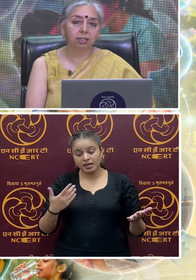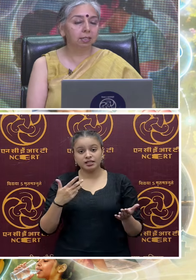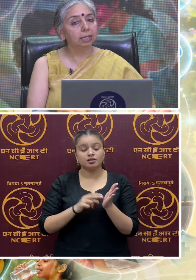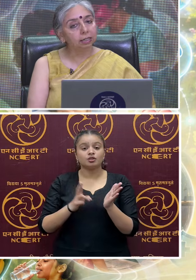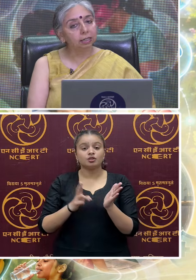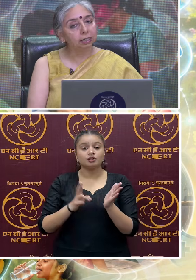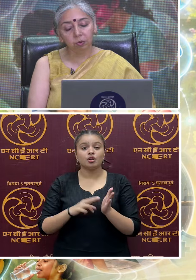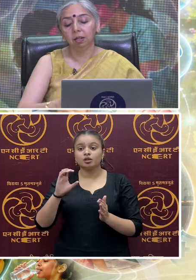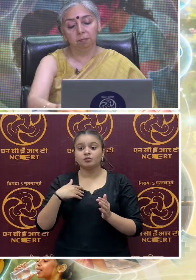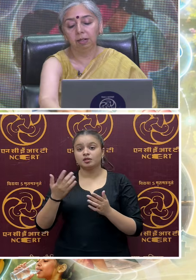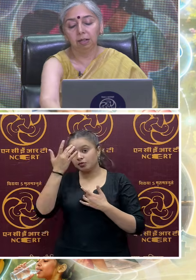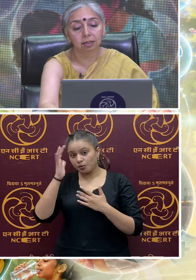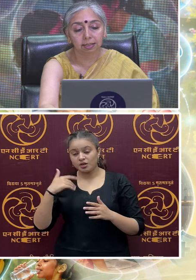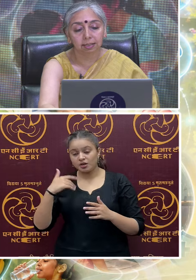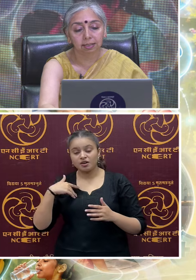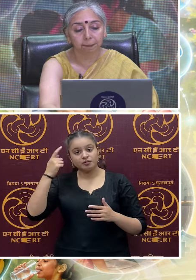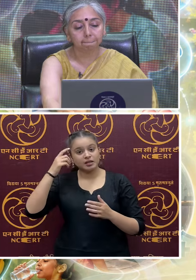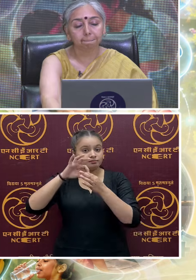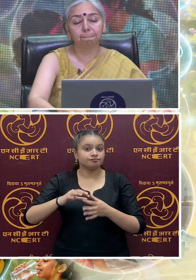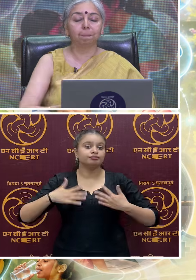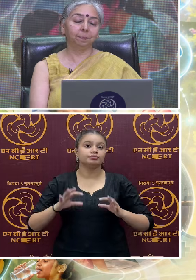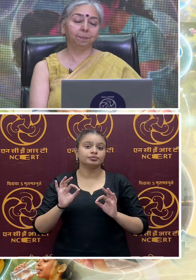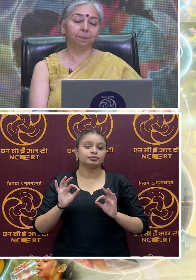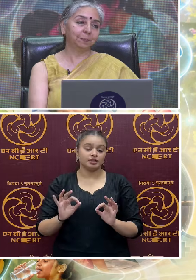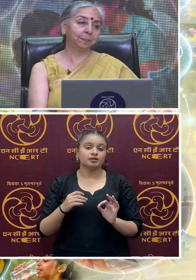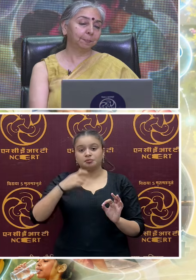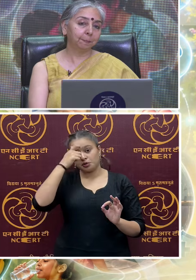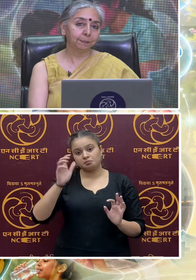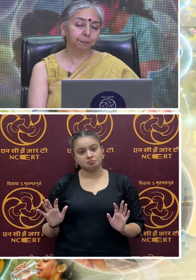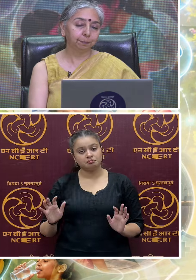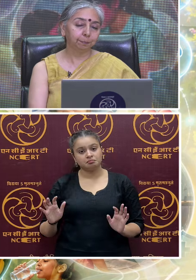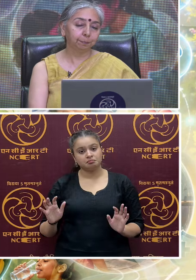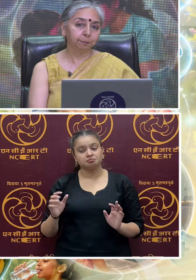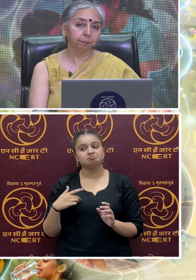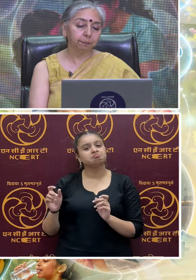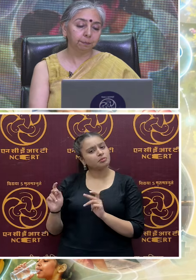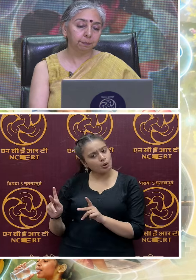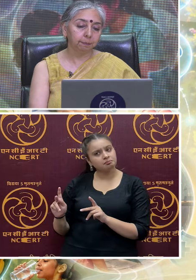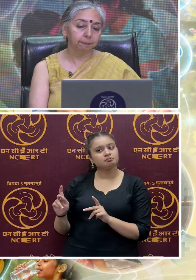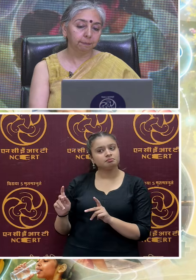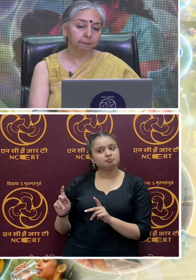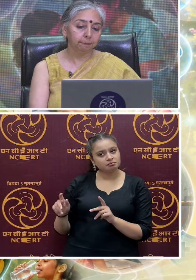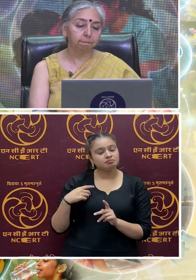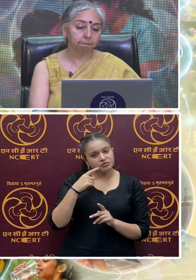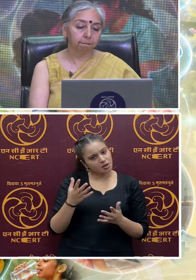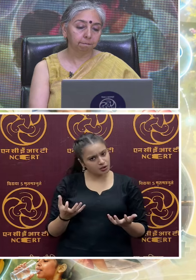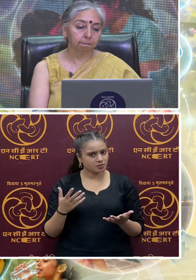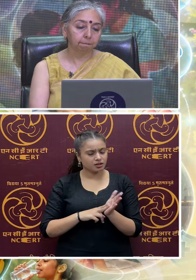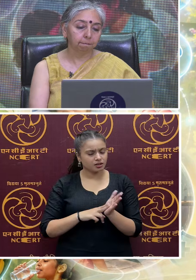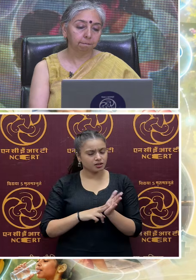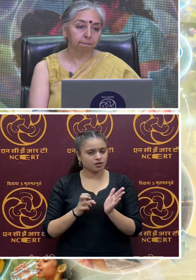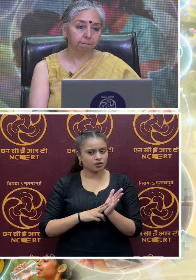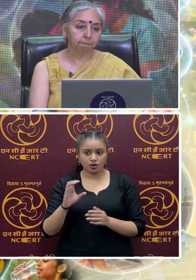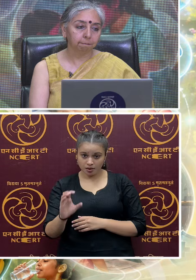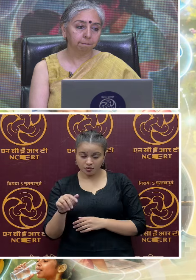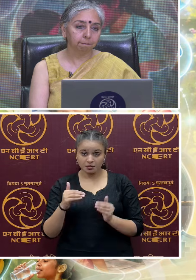कम्युनिकेबल डिजीज़ इंक्लूडिंग मेंटल हेल्थ डिजीज़। Okay, so ma'am, can we say that non-communicable diseases